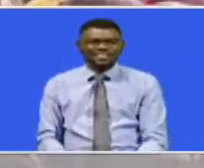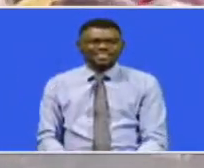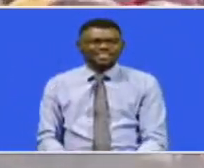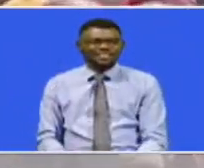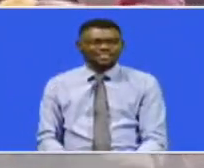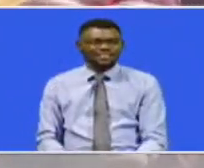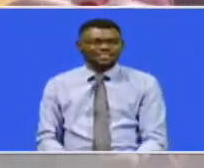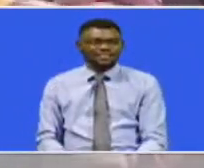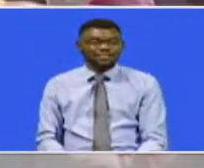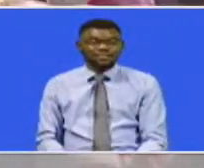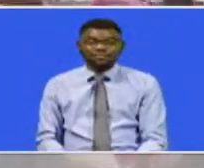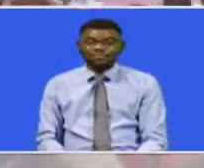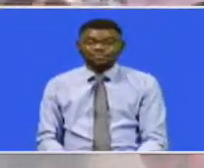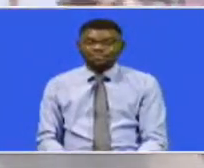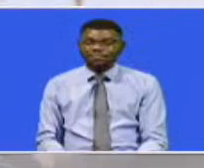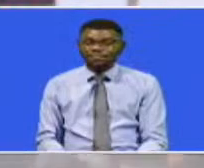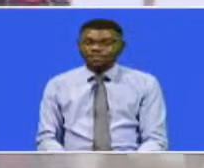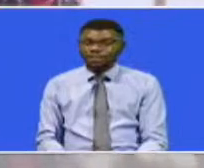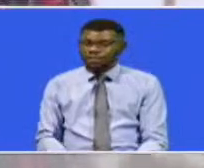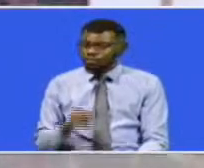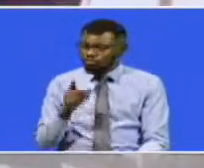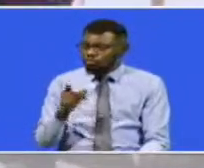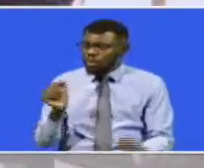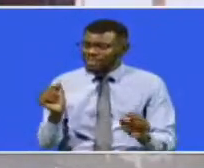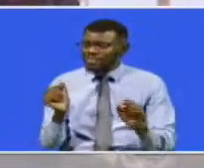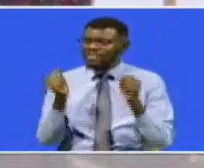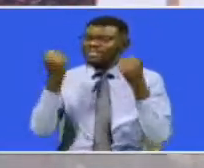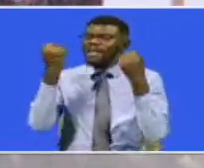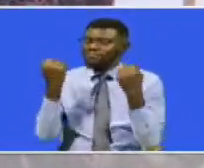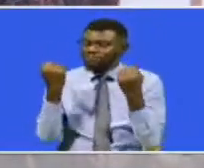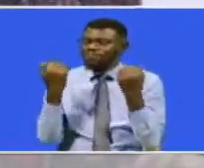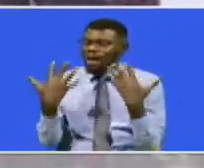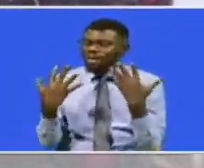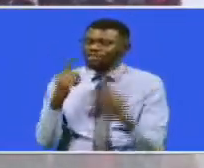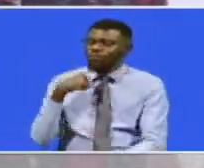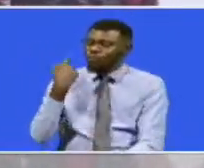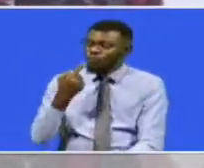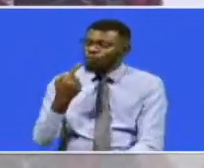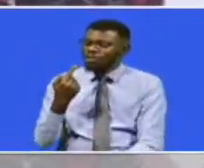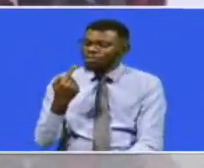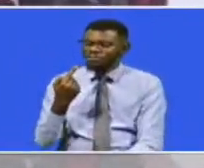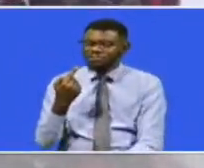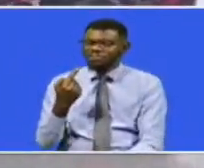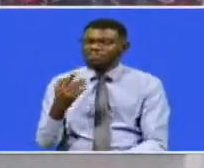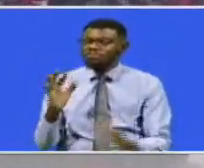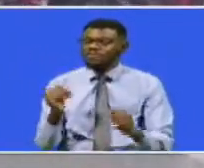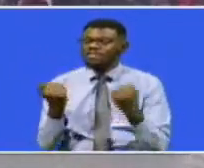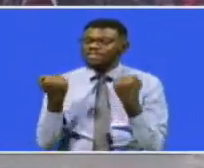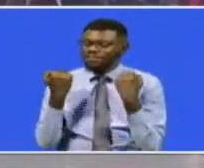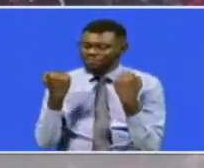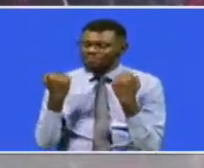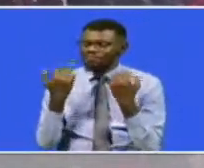Munajua, in whose hands are you safe? In whose hands are you safe?